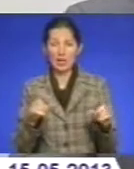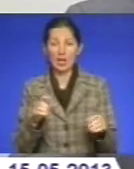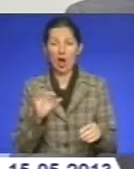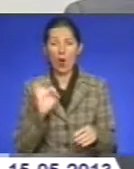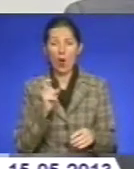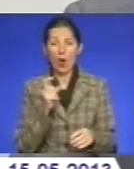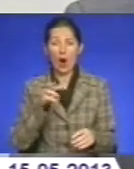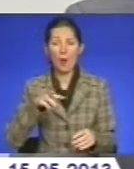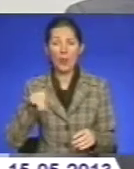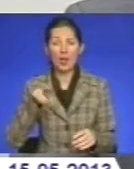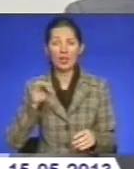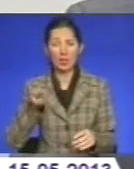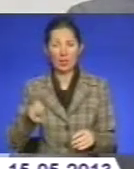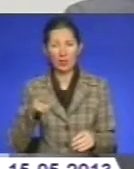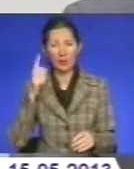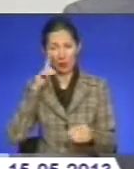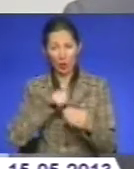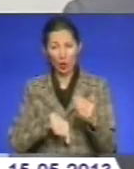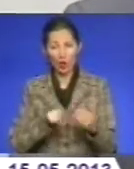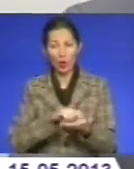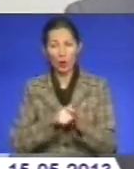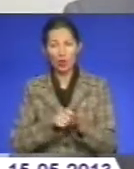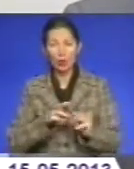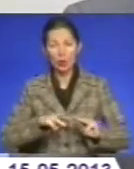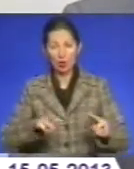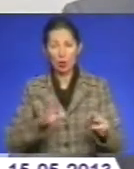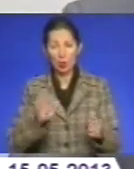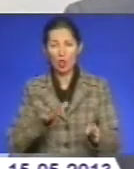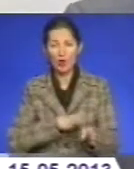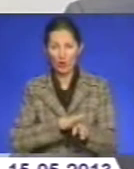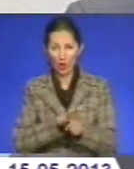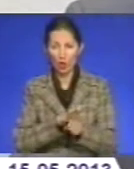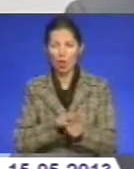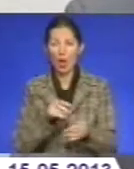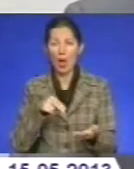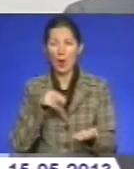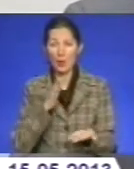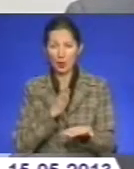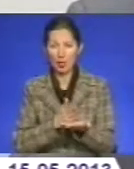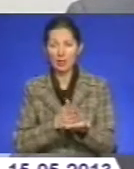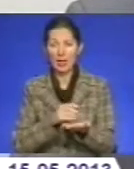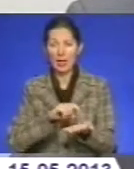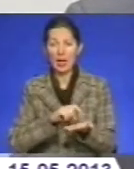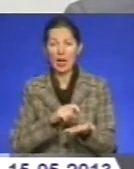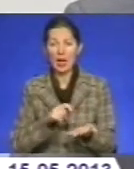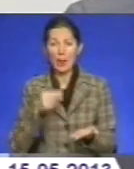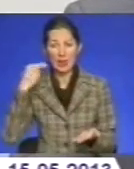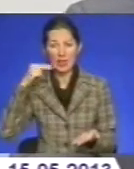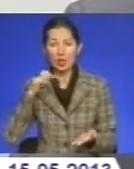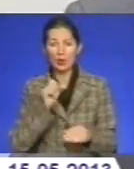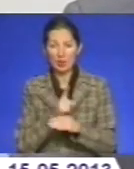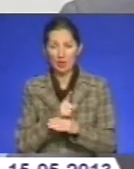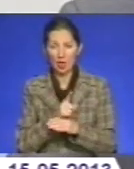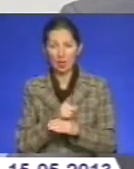переконаний, що Кабінетом міністрів буде виконане поставлене президентом завдання, і подібних початку року цього